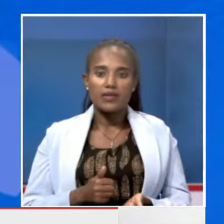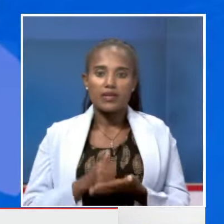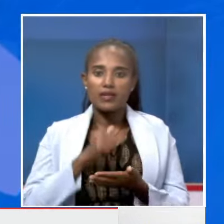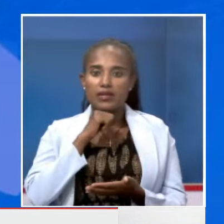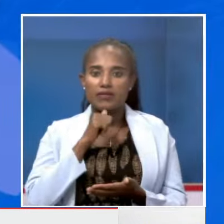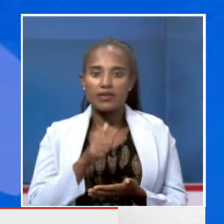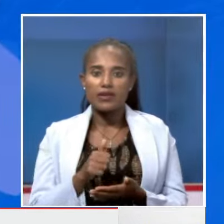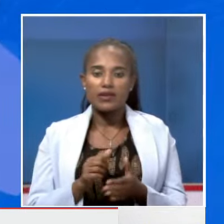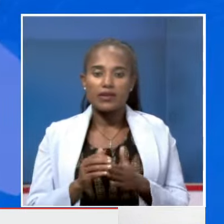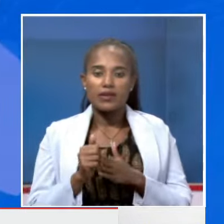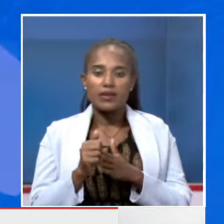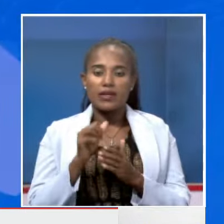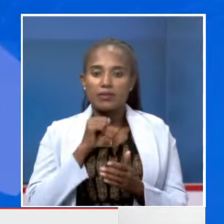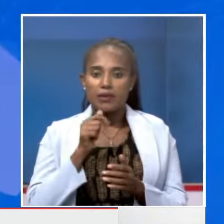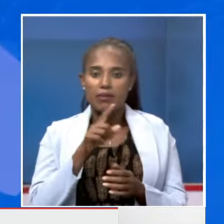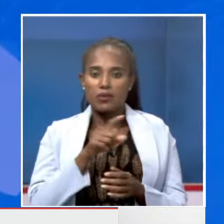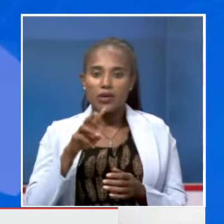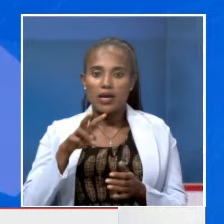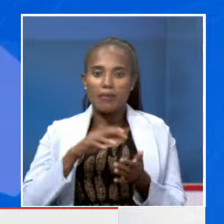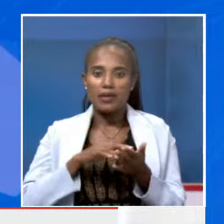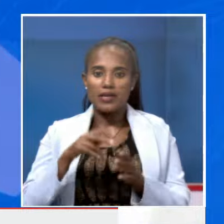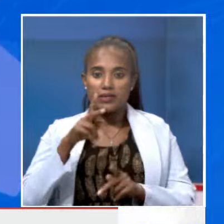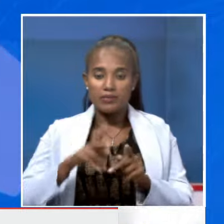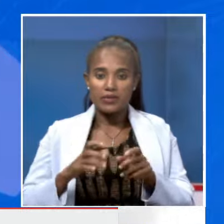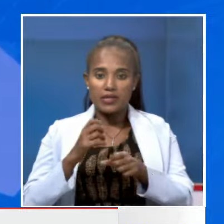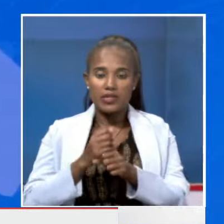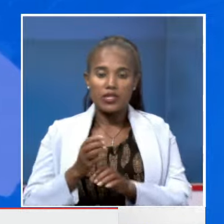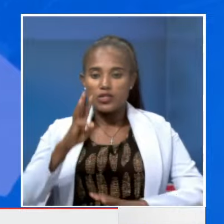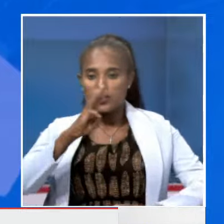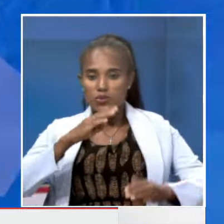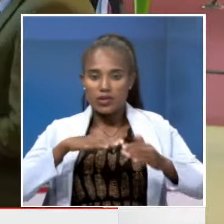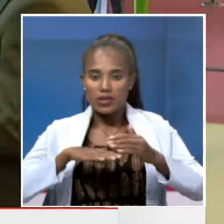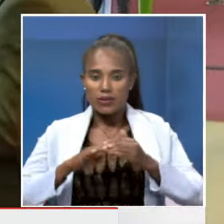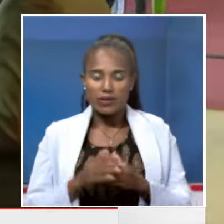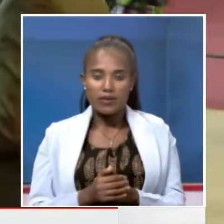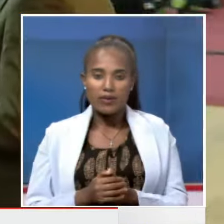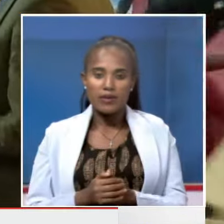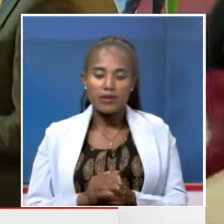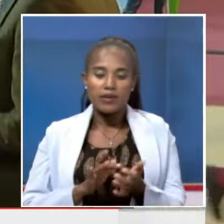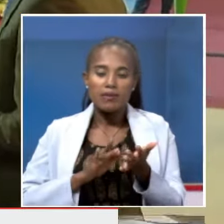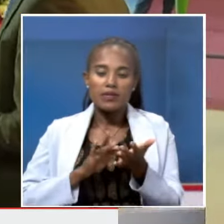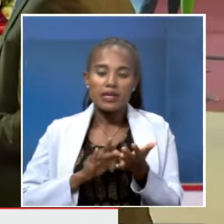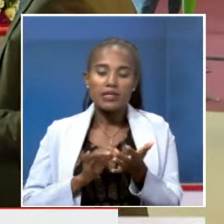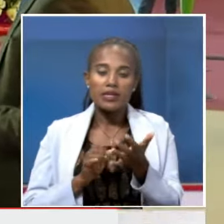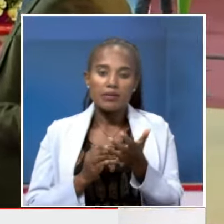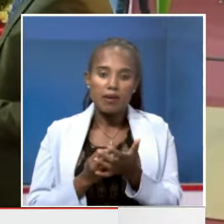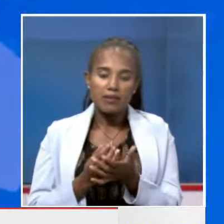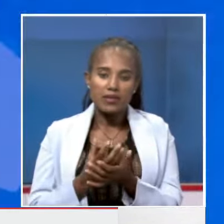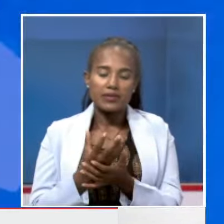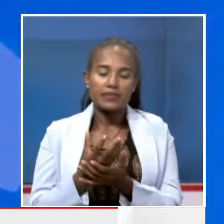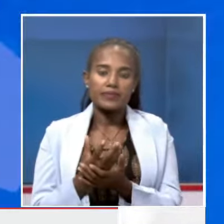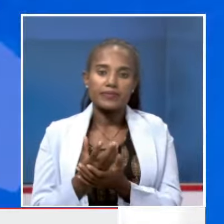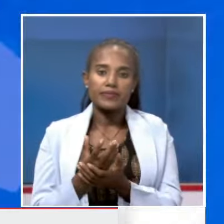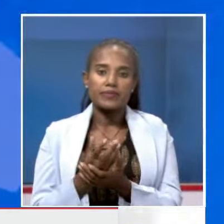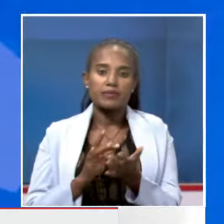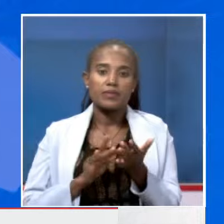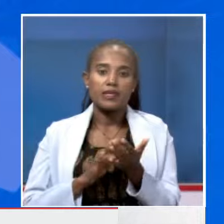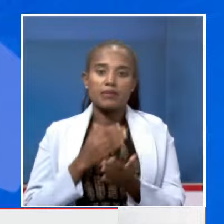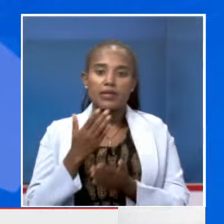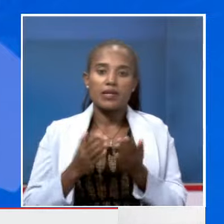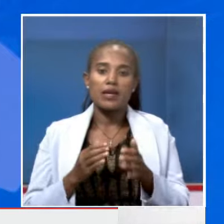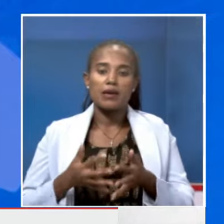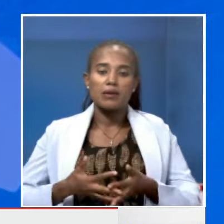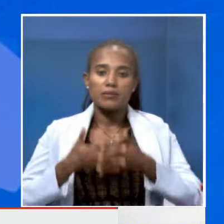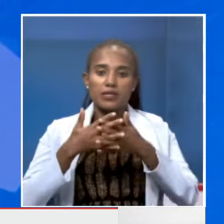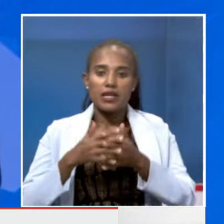ካልተደገፈና ካልተመራ 120 ሚሊዮን ህዝብ ይዘን ችግር ውስጥ እንገባለን። መድኃኒት የማምረት የመድኃኒት መገልገያ